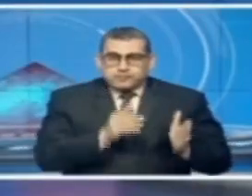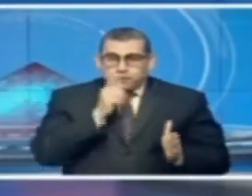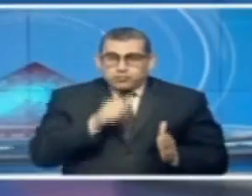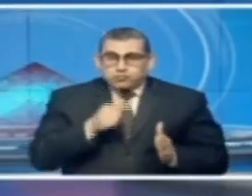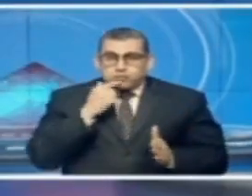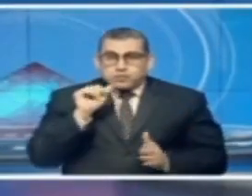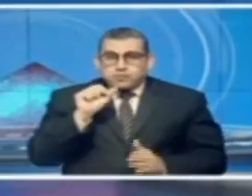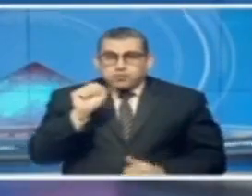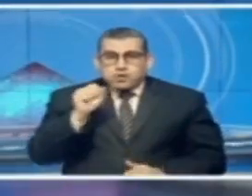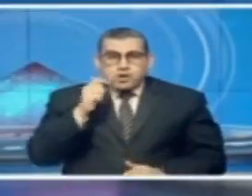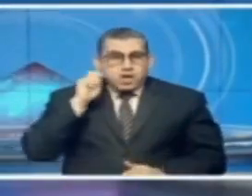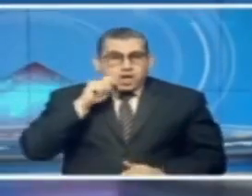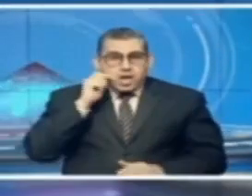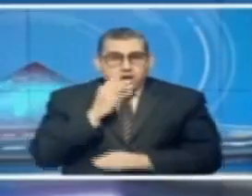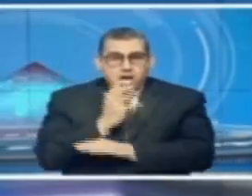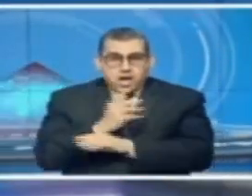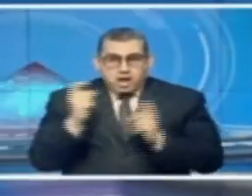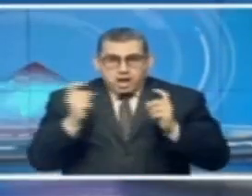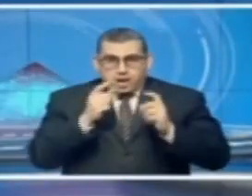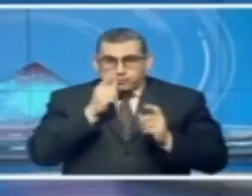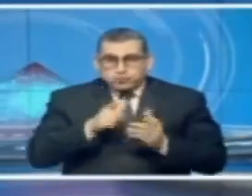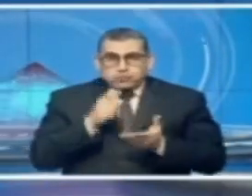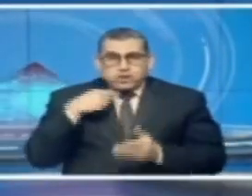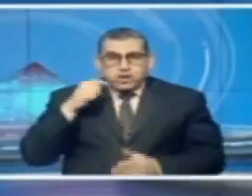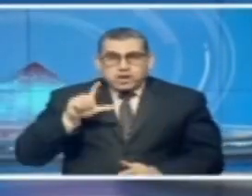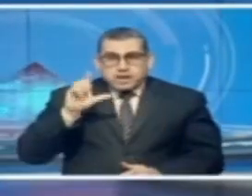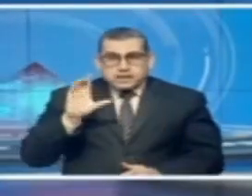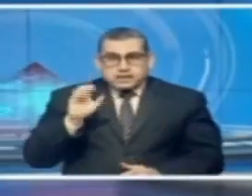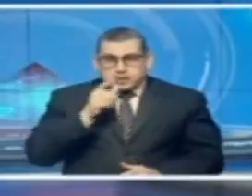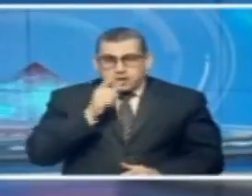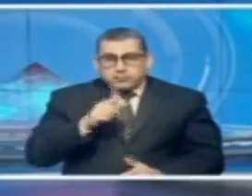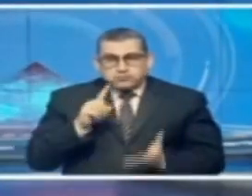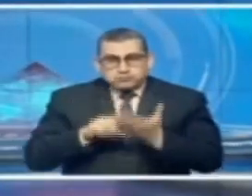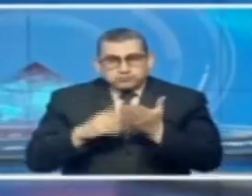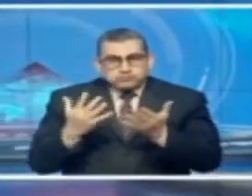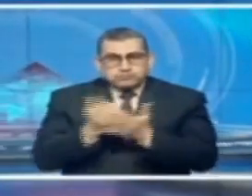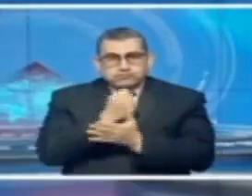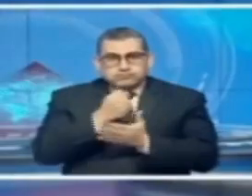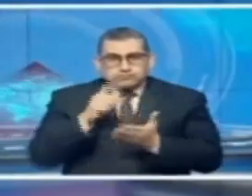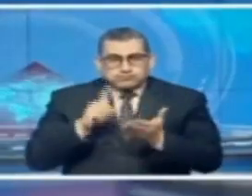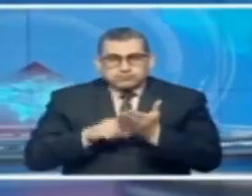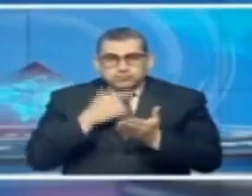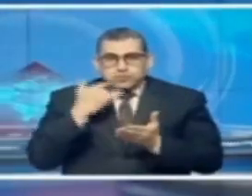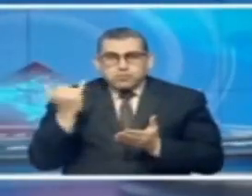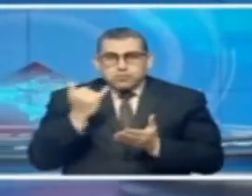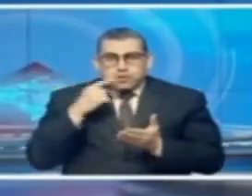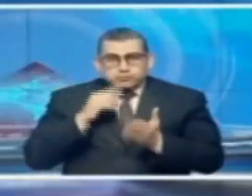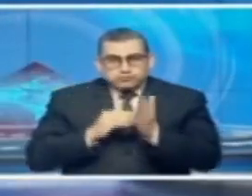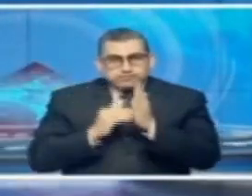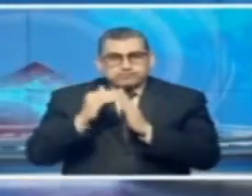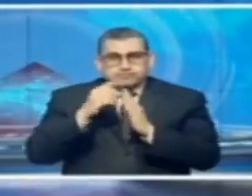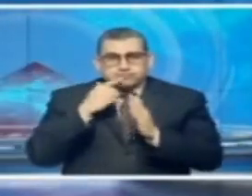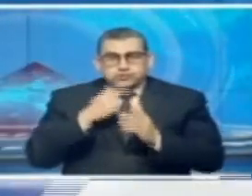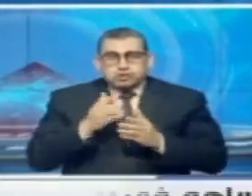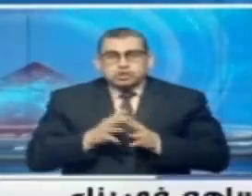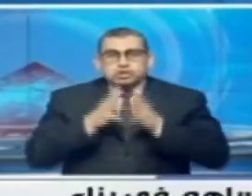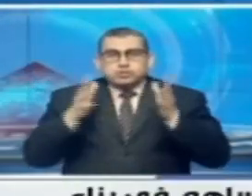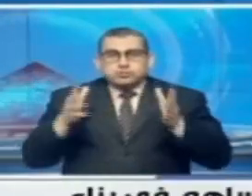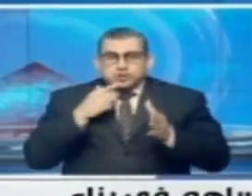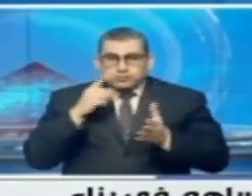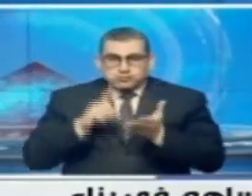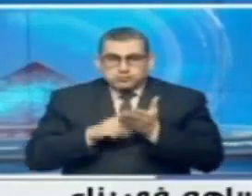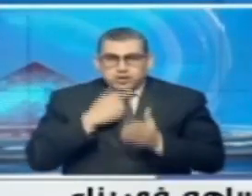وفيما يخص مواجهة الإرهاب، أكد الرئيس عبد الفتاح السيسي أن الإنجاز الذي تم في هذا الشأن كان كبيرا،